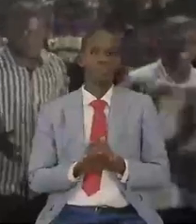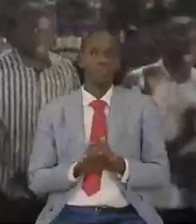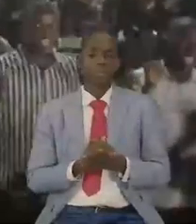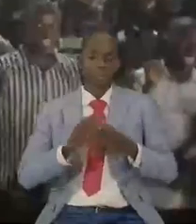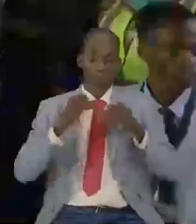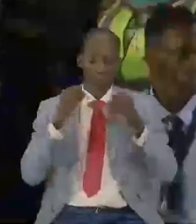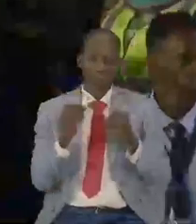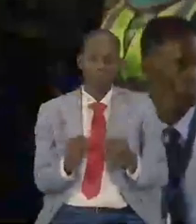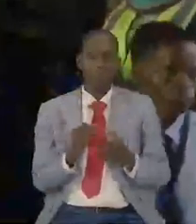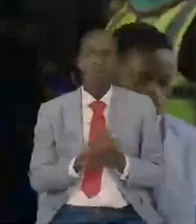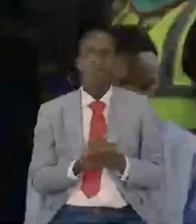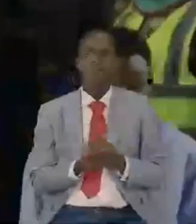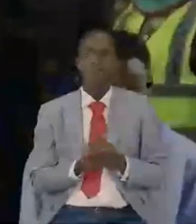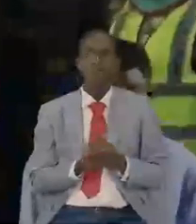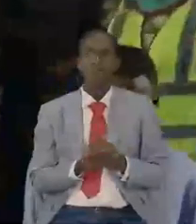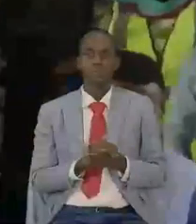Puissance.